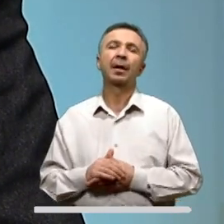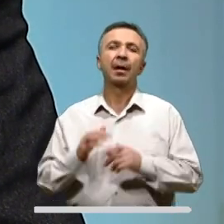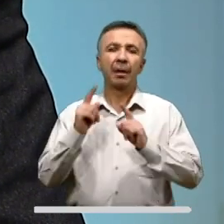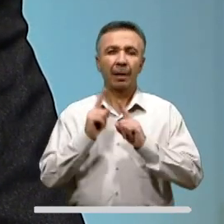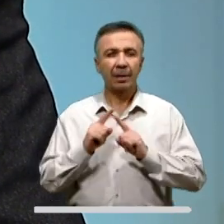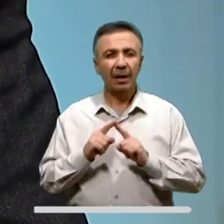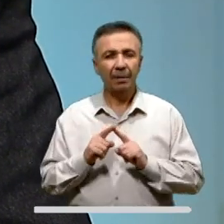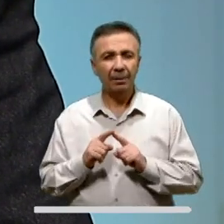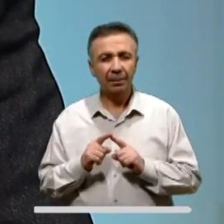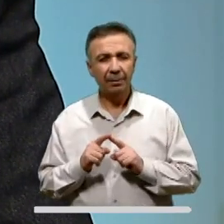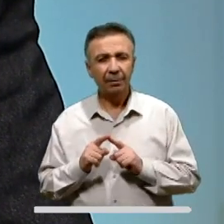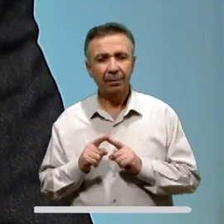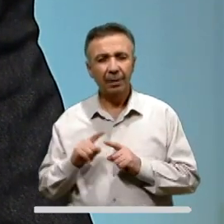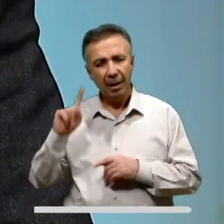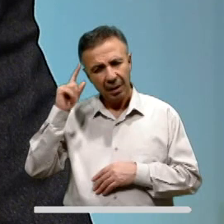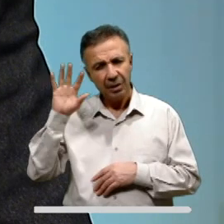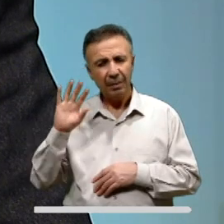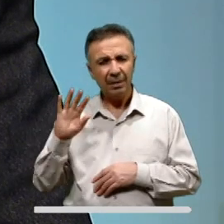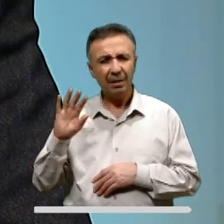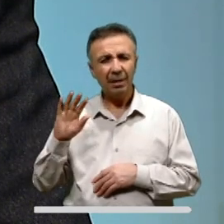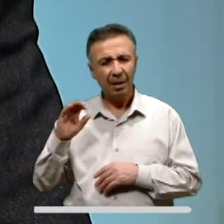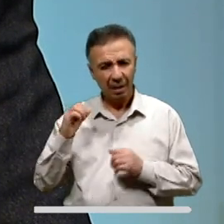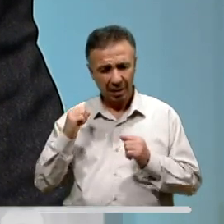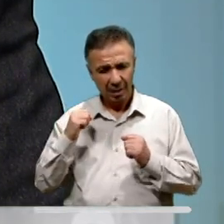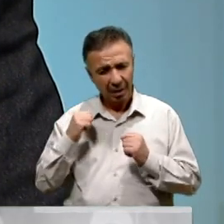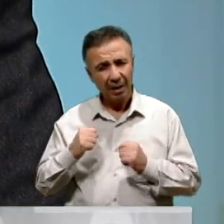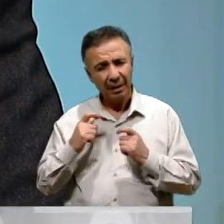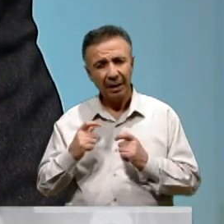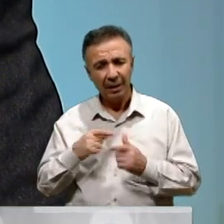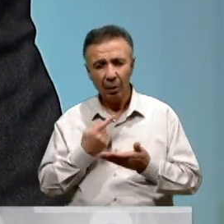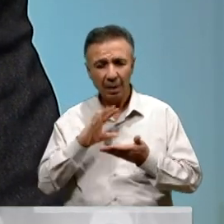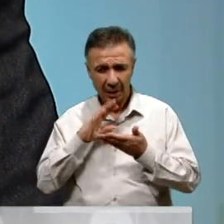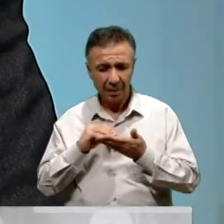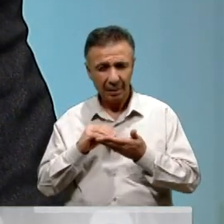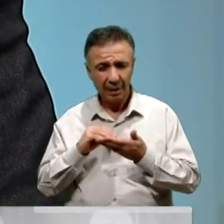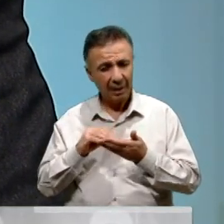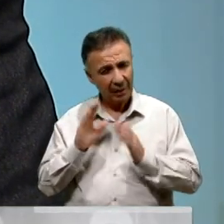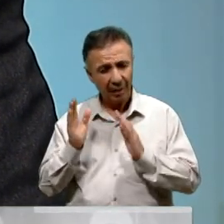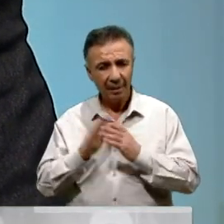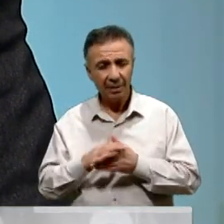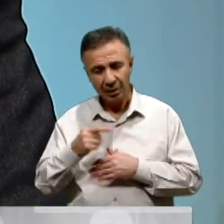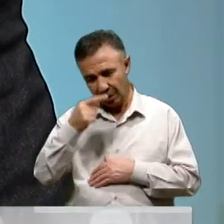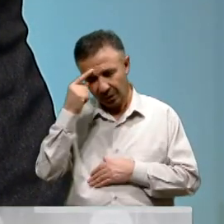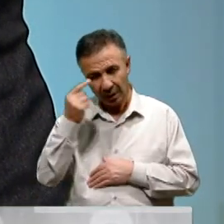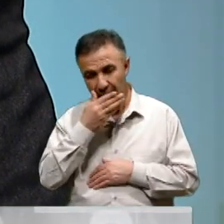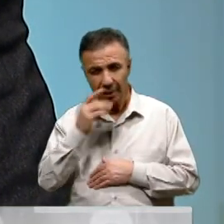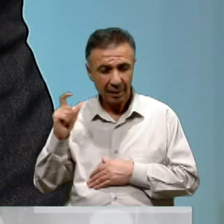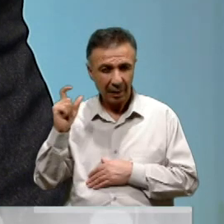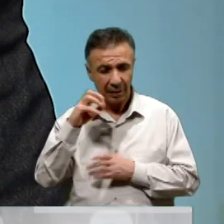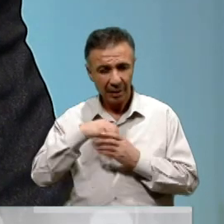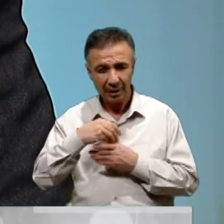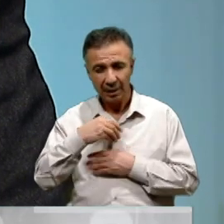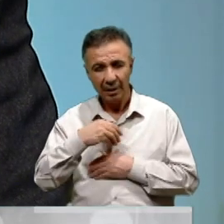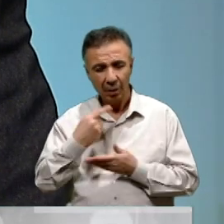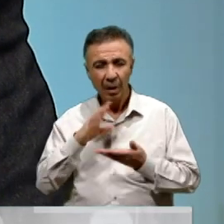hesabını şaşırmasın. Kaldığı yerden hatmine devam etsin. İnşallah Ramazan içerisinde bu hatmi bitirir. Ondan sonra